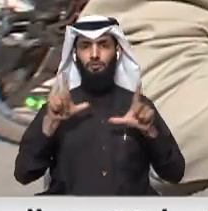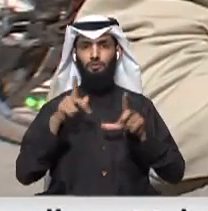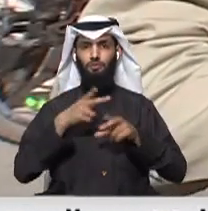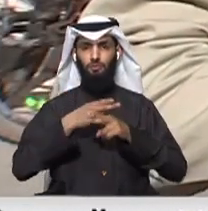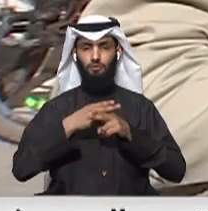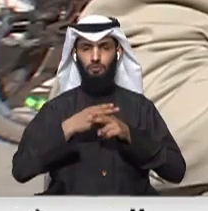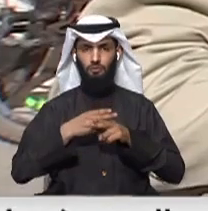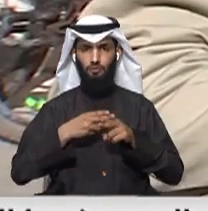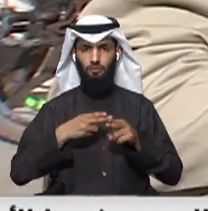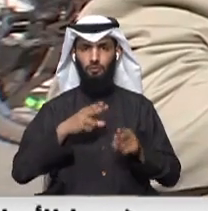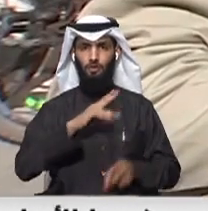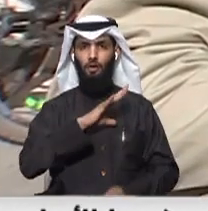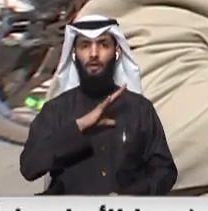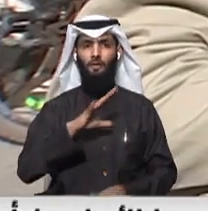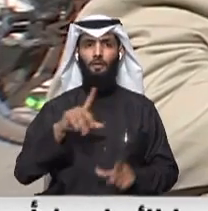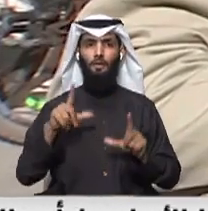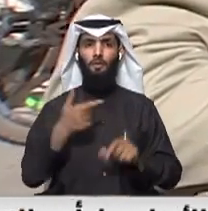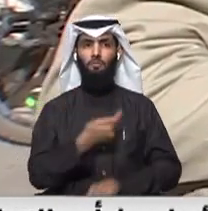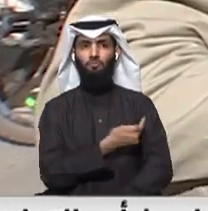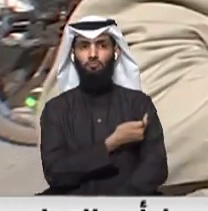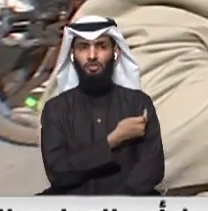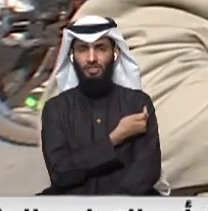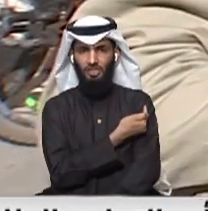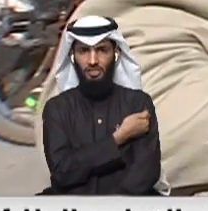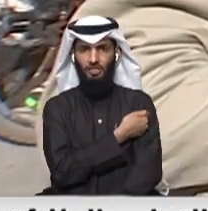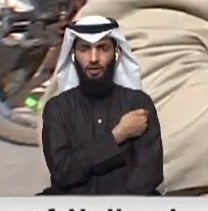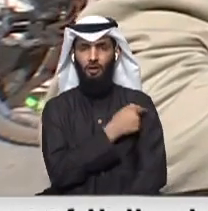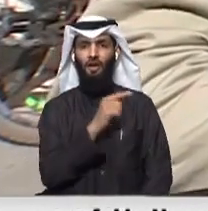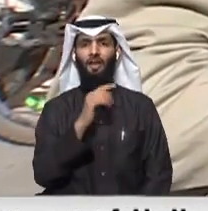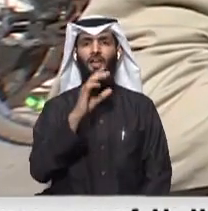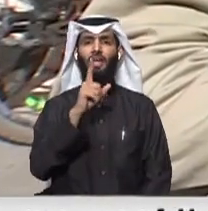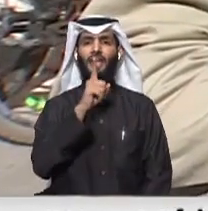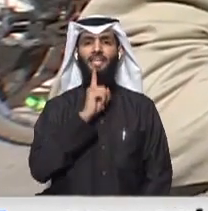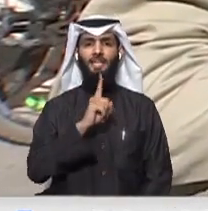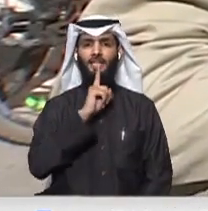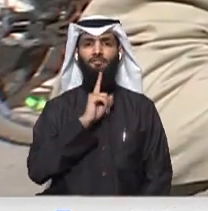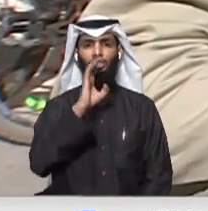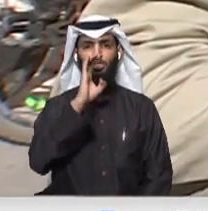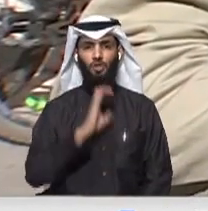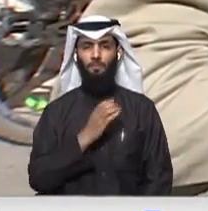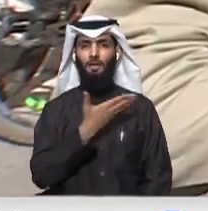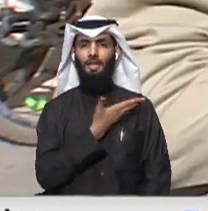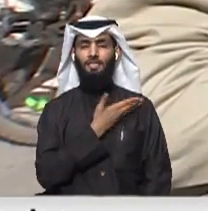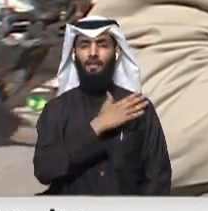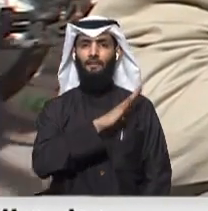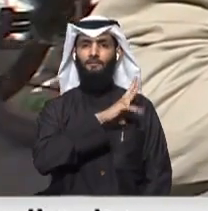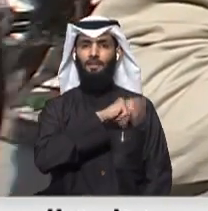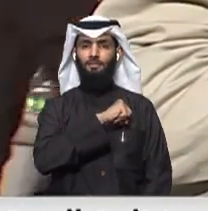الكويت، من أمام مستشفى الكويت التخصصي في رفح جنوب قطاع غزة، فلسطين.